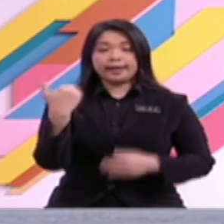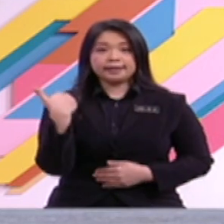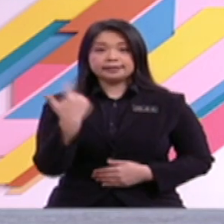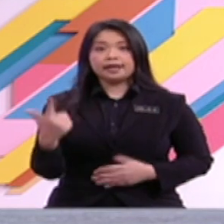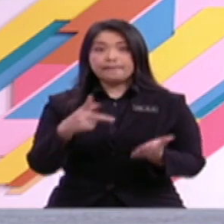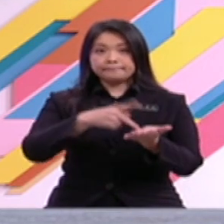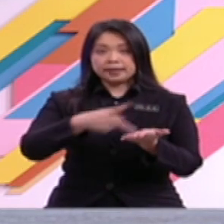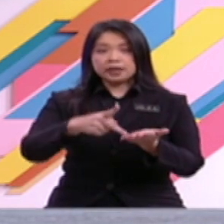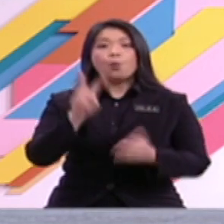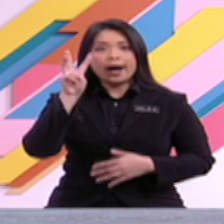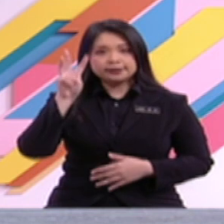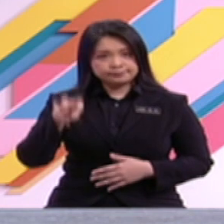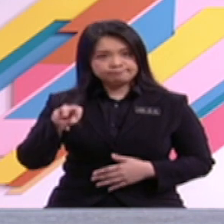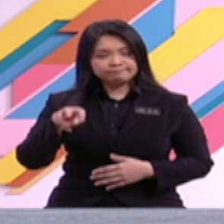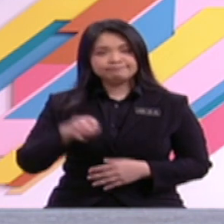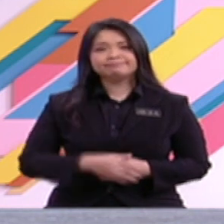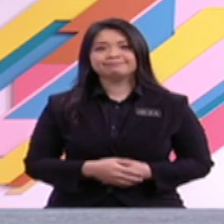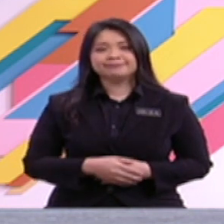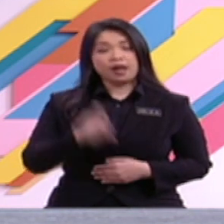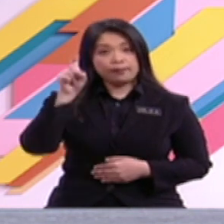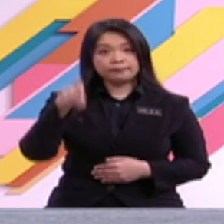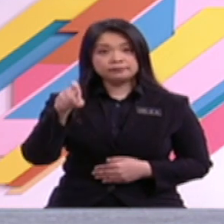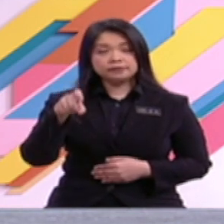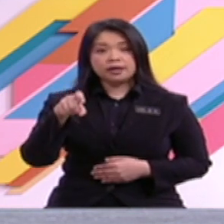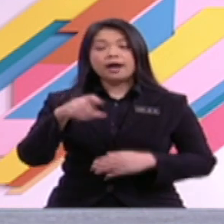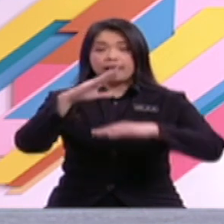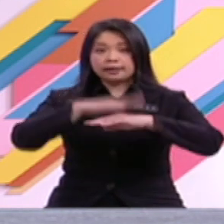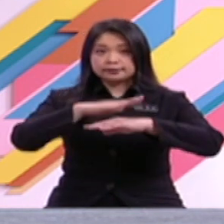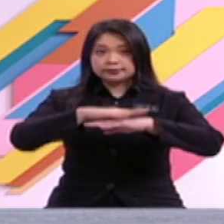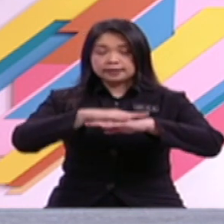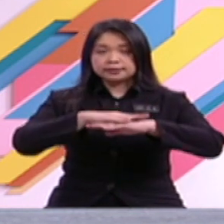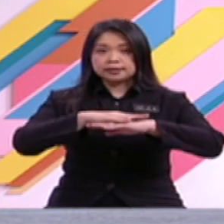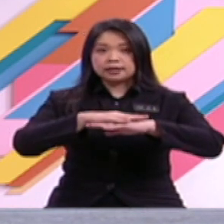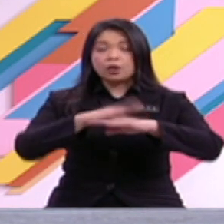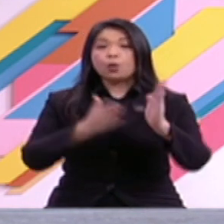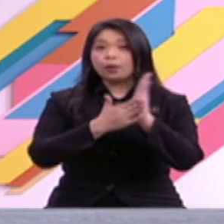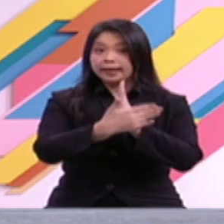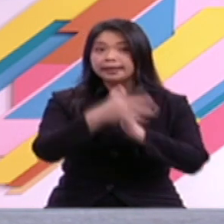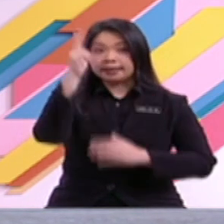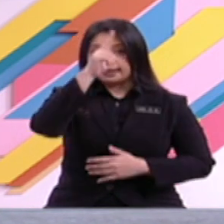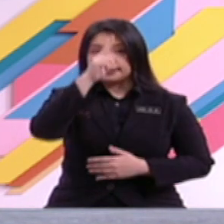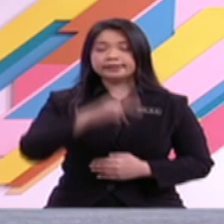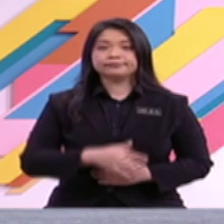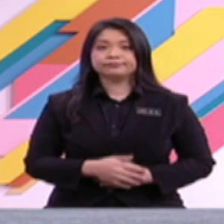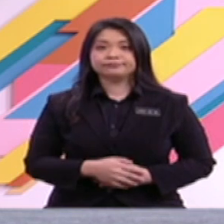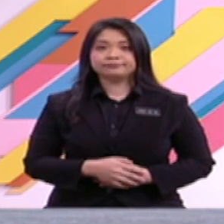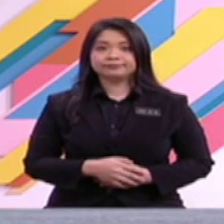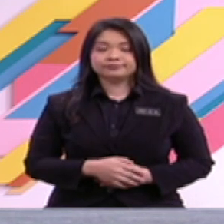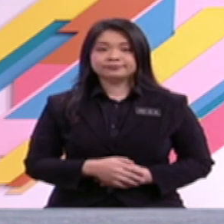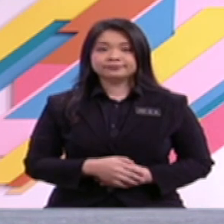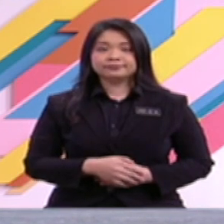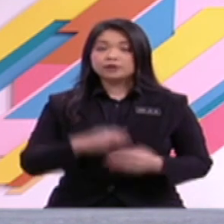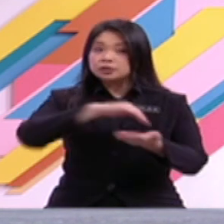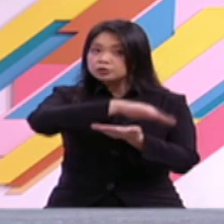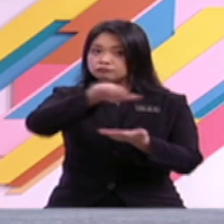bayaran wajib yang dikenakan oleh kerajaan syakirin Ahok